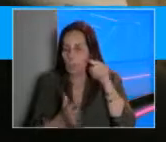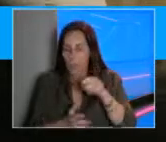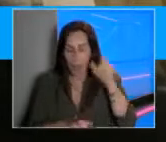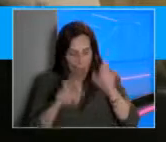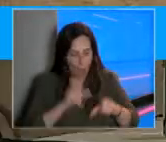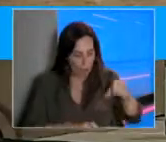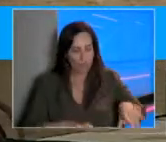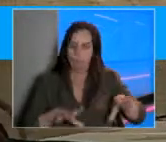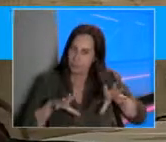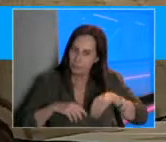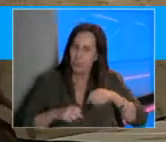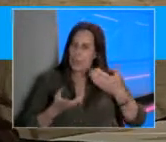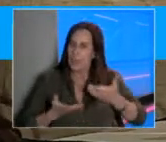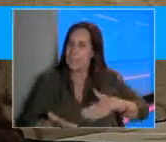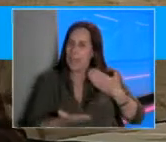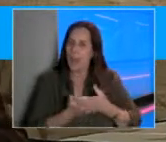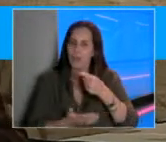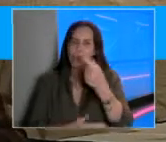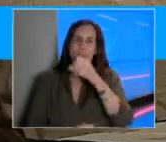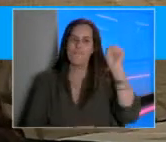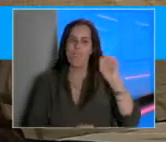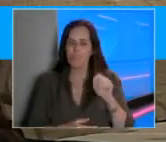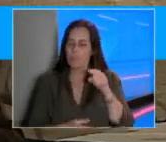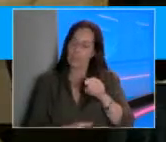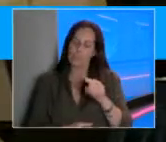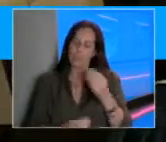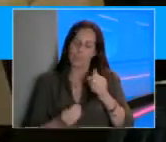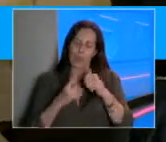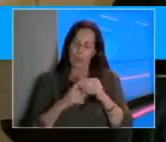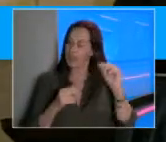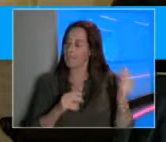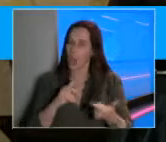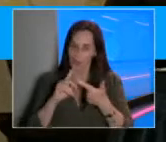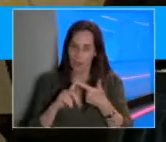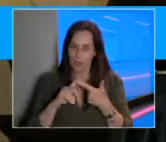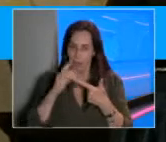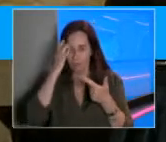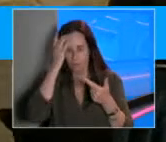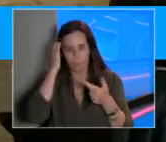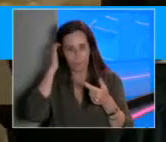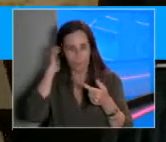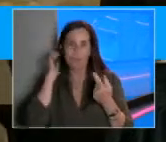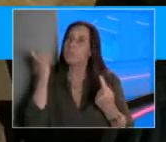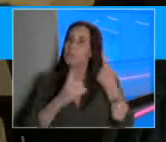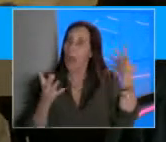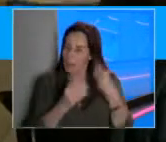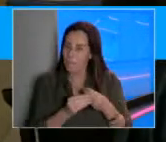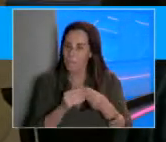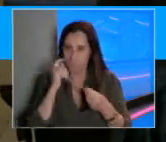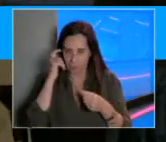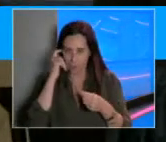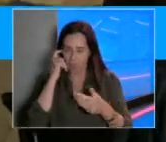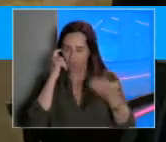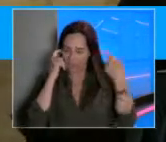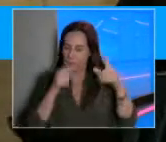הסכימו אותם אנשים לעבוד למענו, והוא הפר אותה. זו טענה אחת. והטענה כן. השנייה, אתה שאלת על תקדים. כן, בדיוק. תראה,